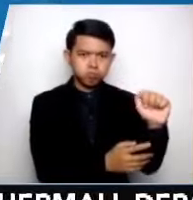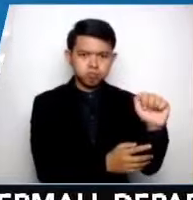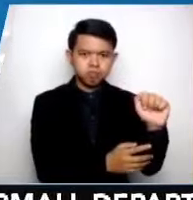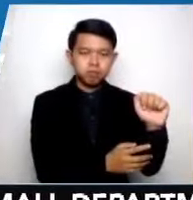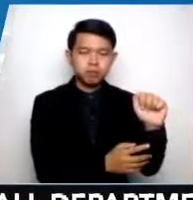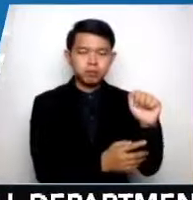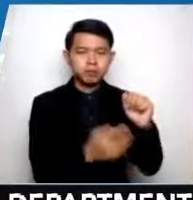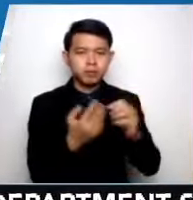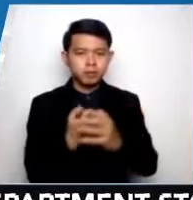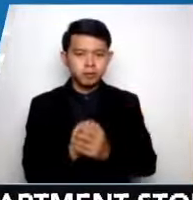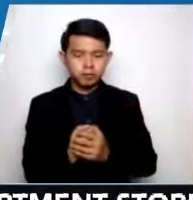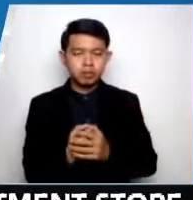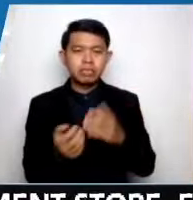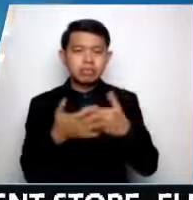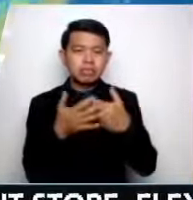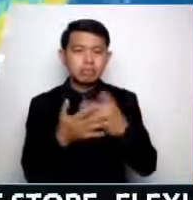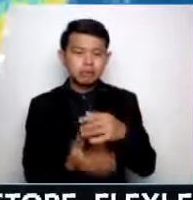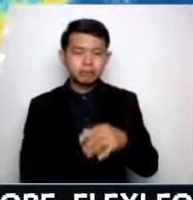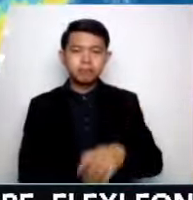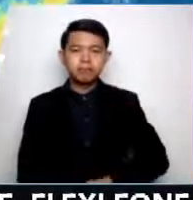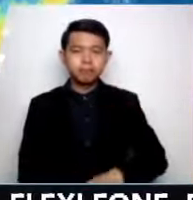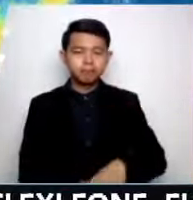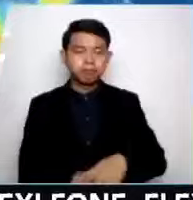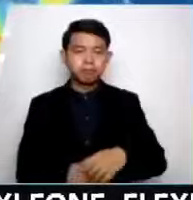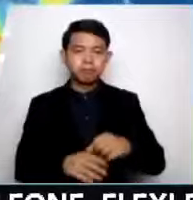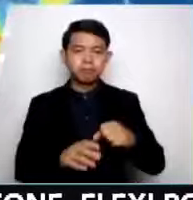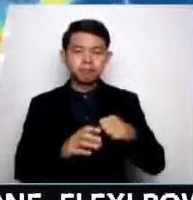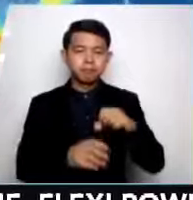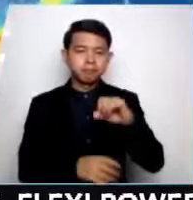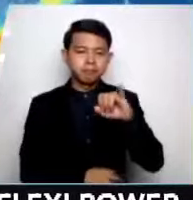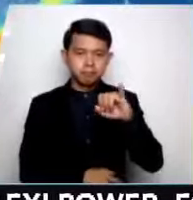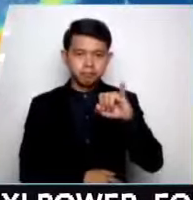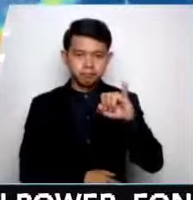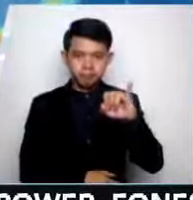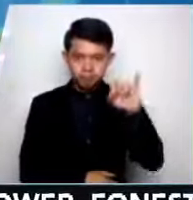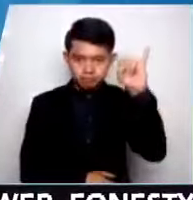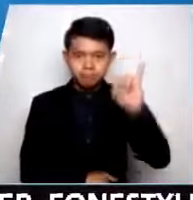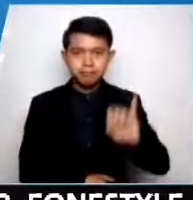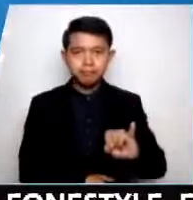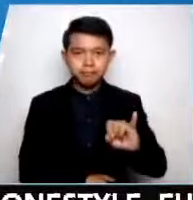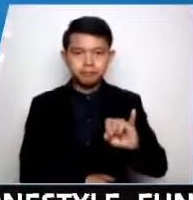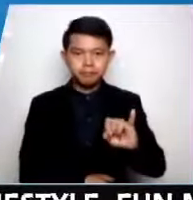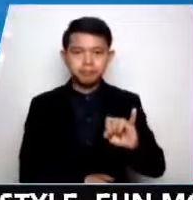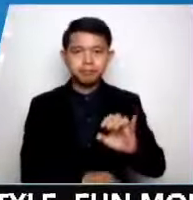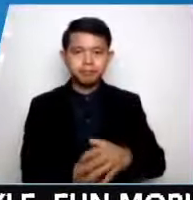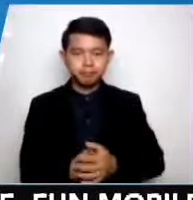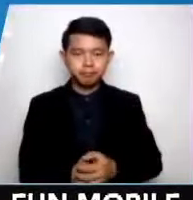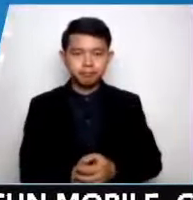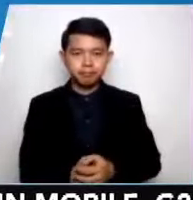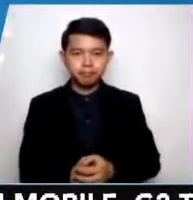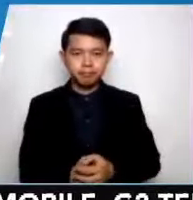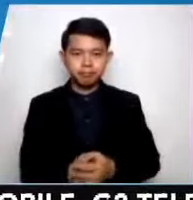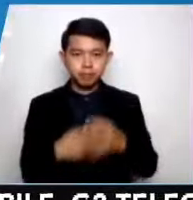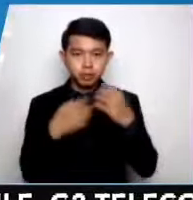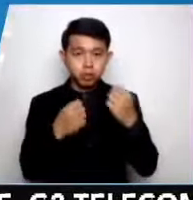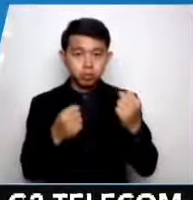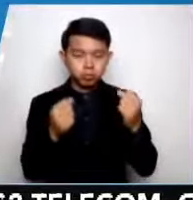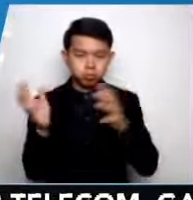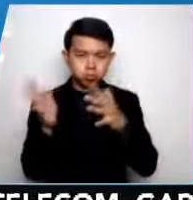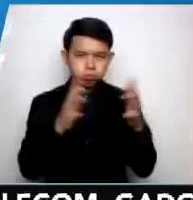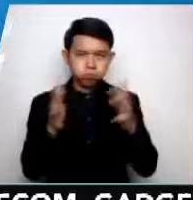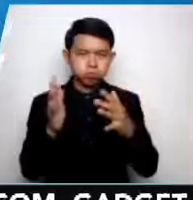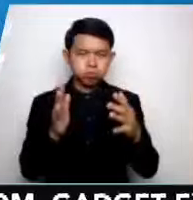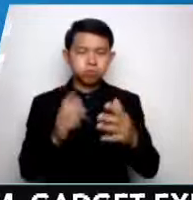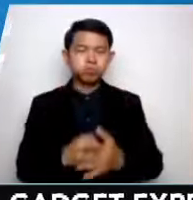Sur. May lakas yan ng hangin mula sa gitna na 110 kilometers per hour at bugsong aabot sa 150 kilometers